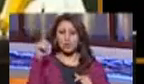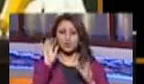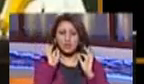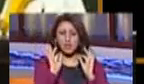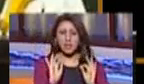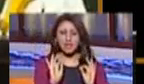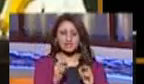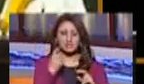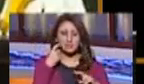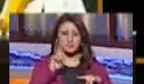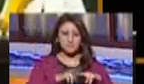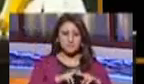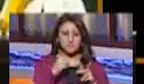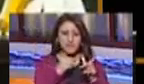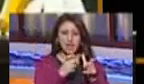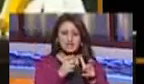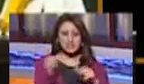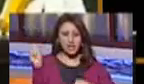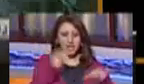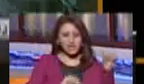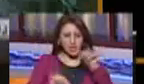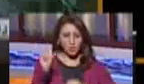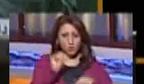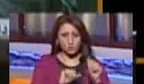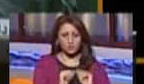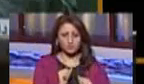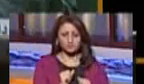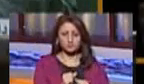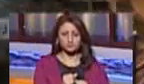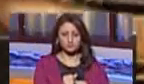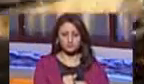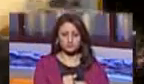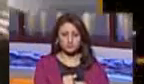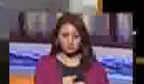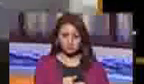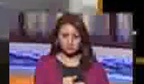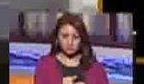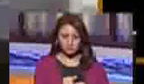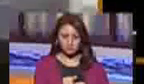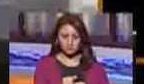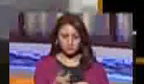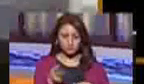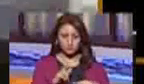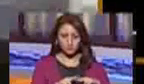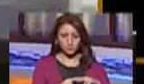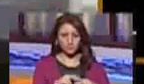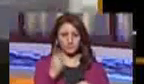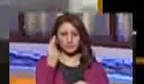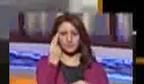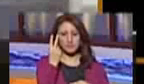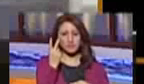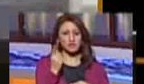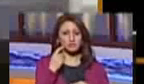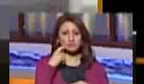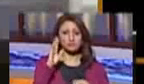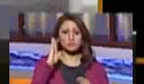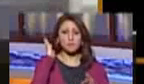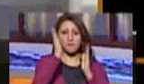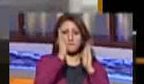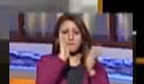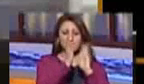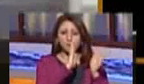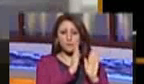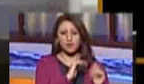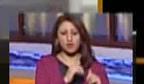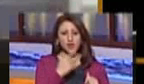الأوسط من أسلحة نووية وأسلحة الدمار الشامل. قام مجهولون اليوم بسرقة وتحطيم جزء من